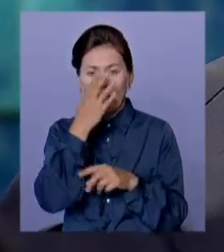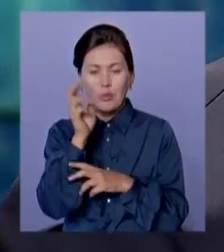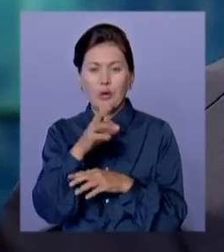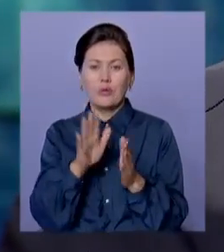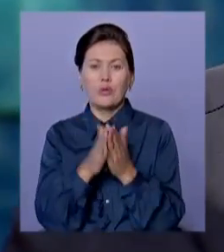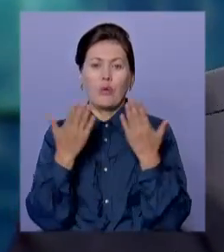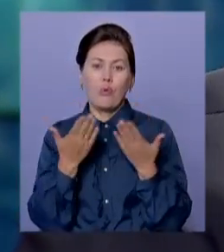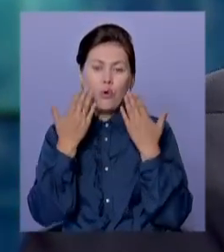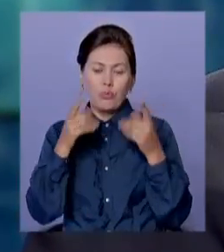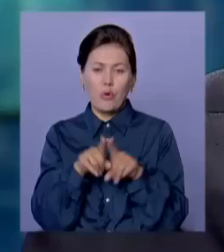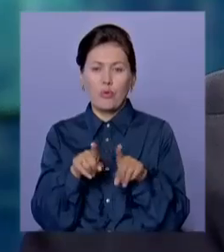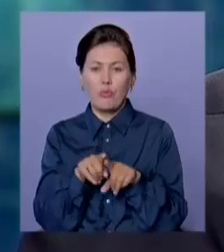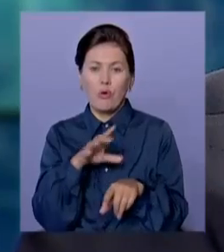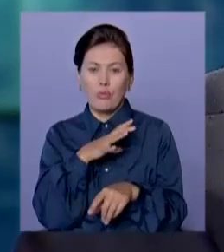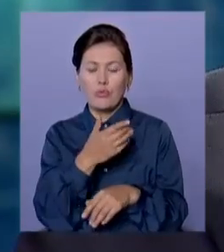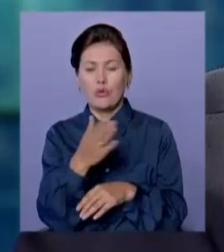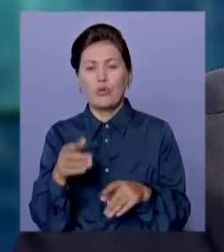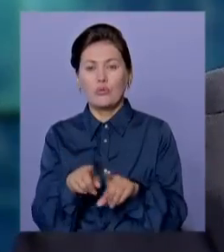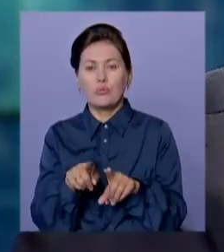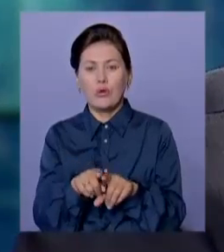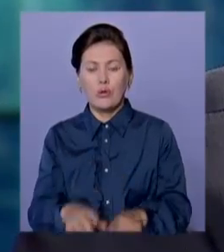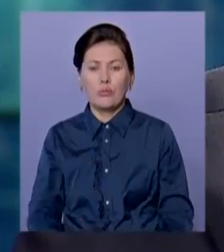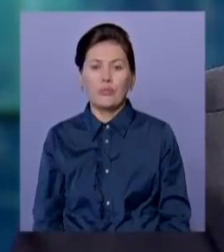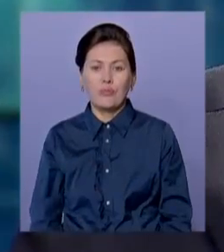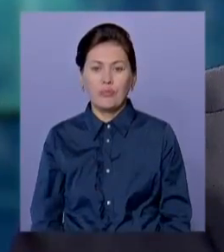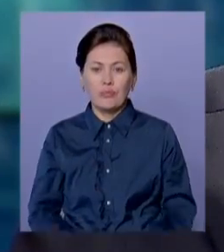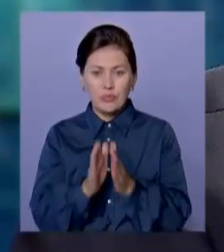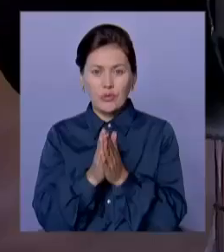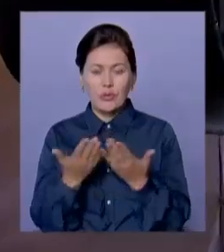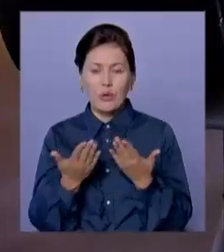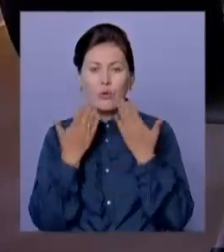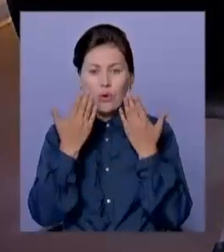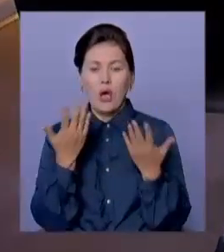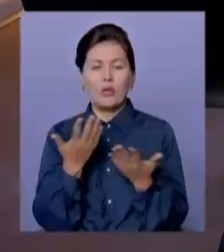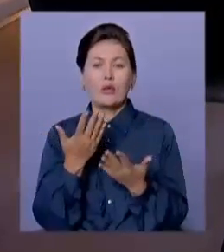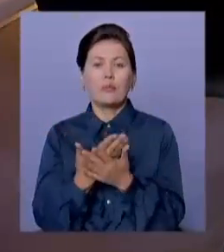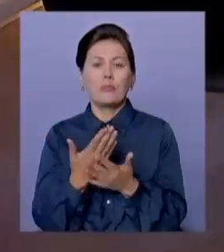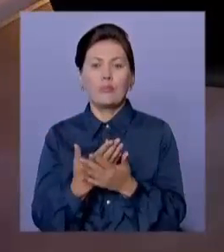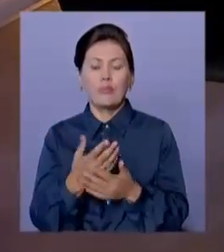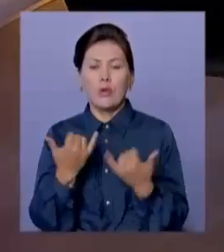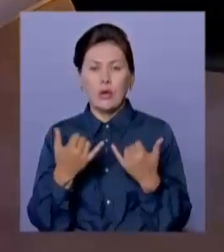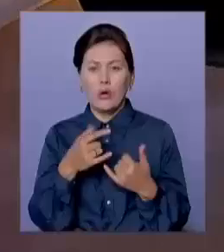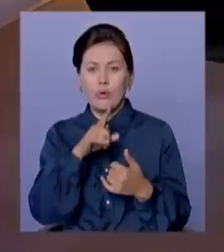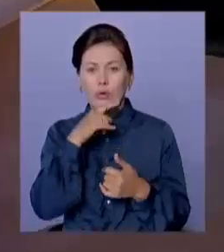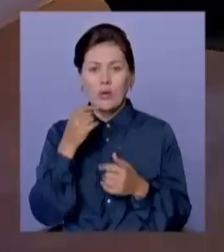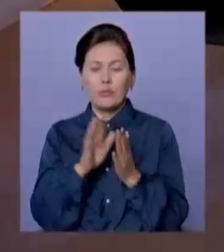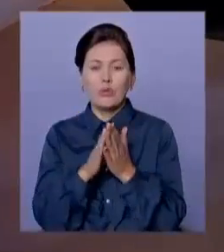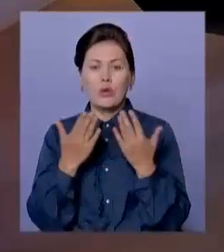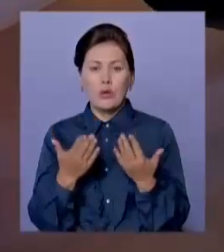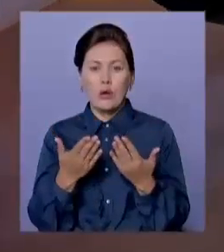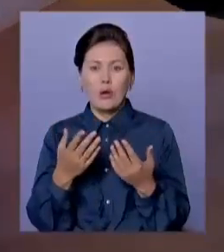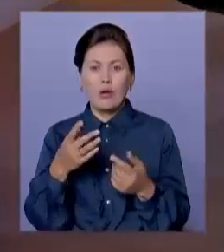оқып дегендей. Сол. Кітап оқисыз? Аха. Қандай кітап оқисыз? Қазір орысша кітап,